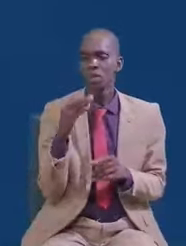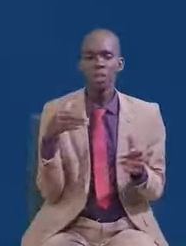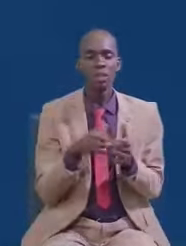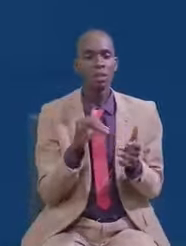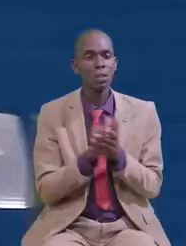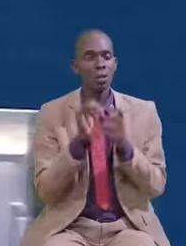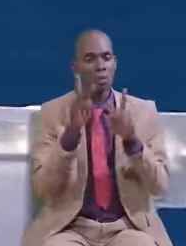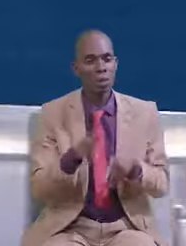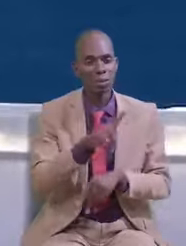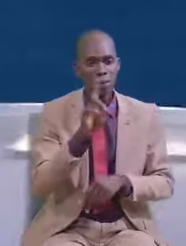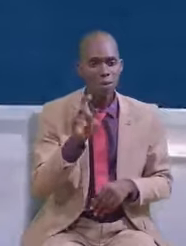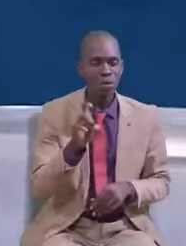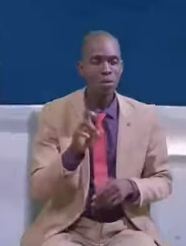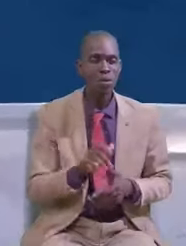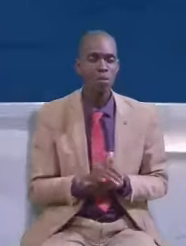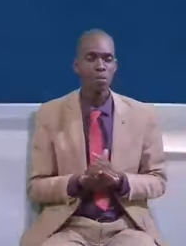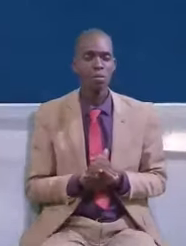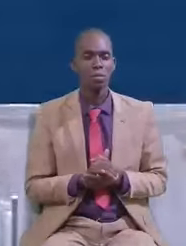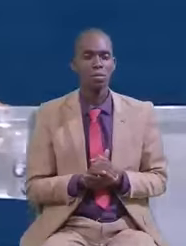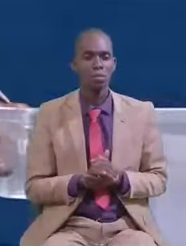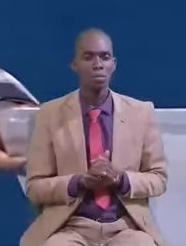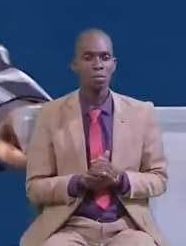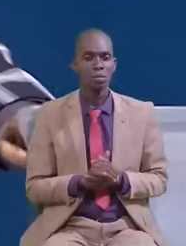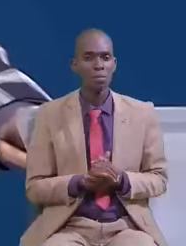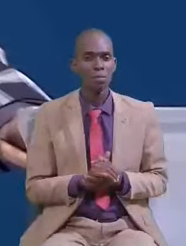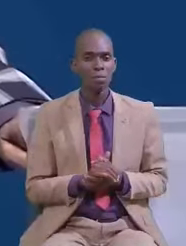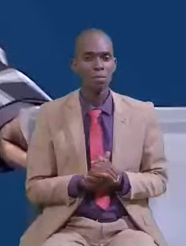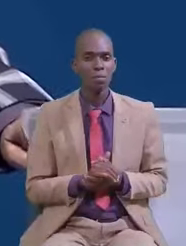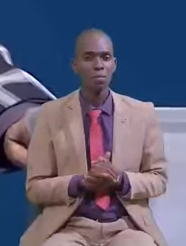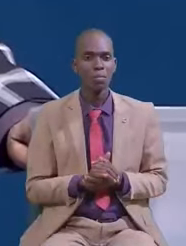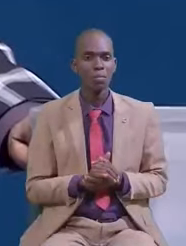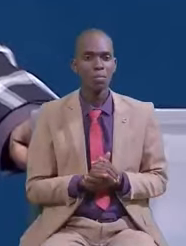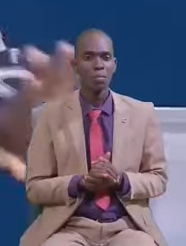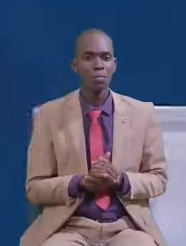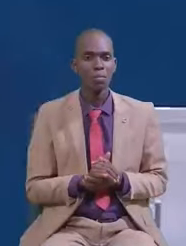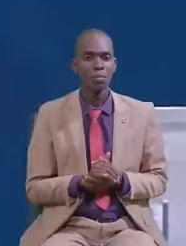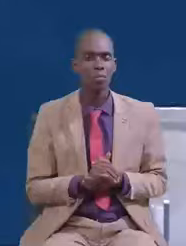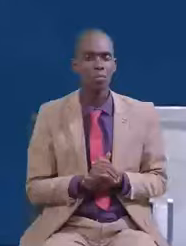Quelqu'un qui souffre comme ça pour vous et vous allez vous détourner de lui comme ça?